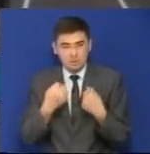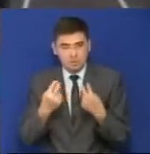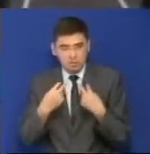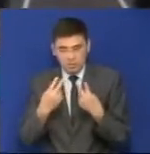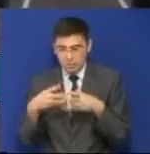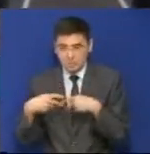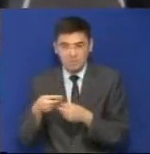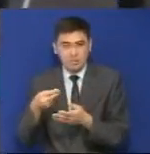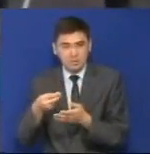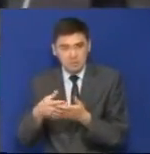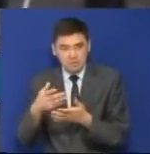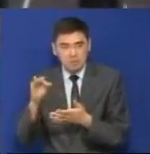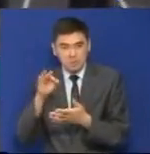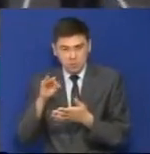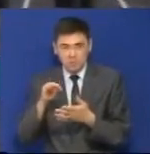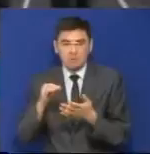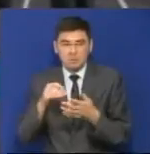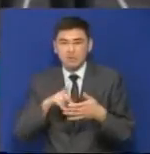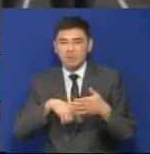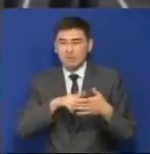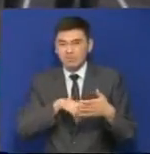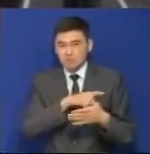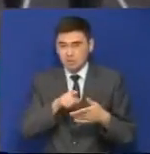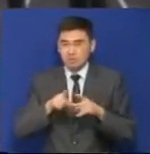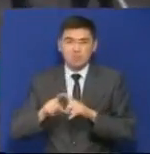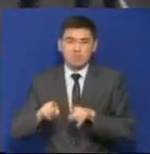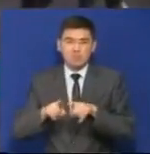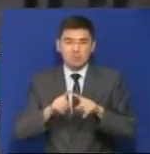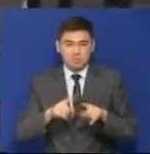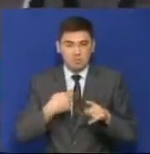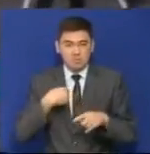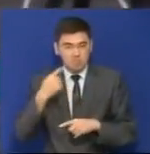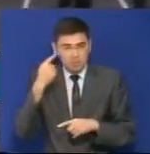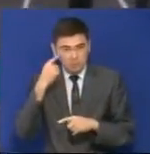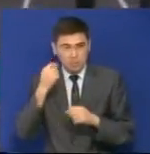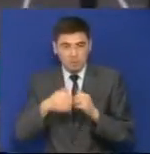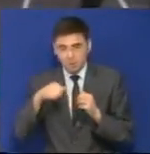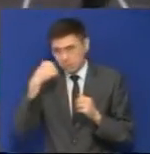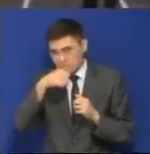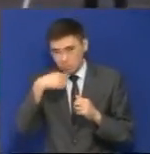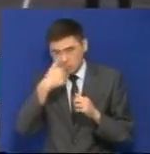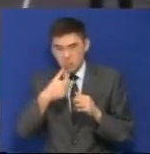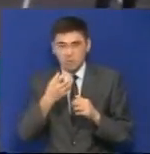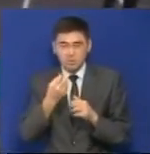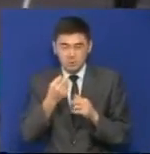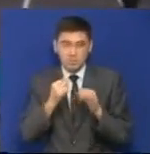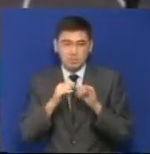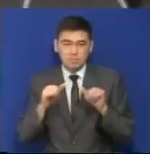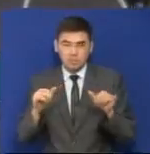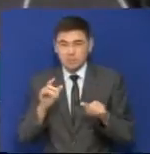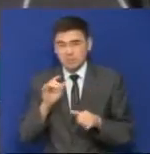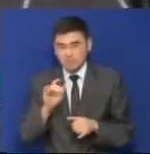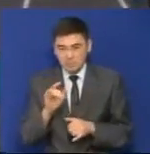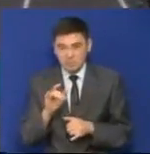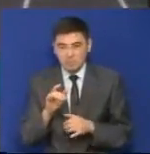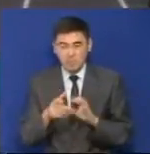отбасылық құндылық осы нәрселер насихатталуда. Бұл ісімізді біз ойлаймыз жылдан жылға үлкендей берсе екен, қанат жая берсе